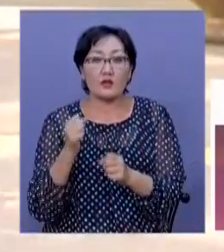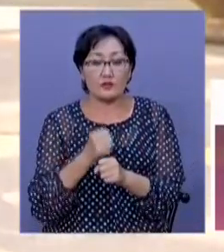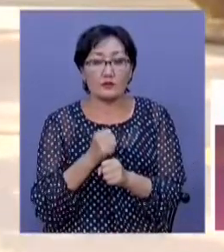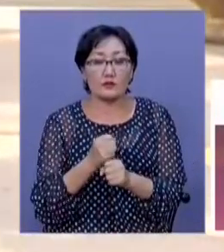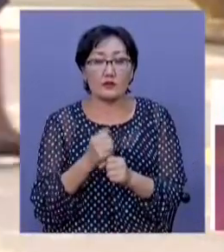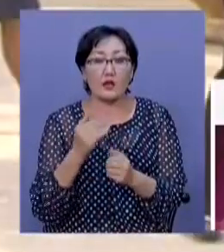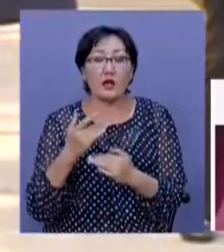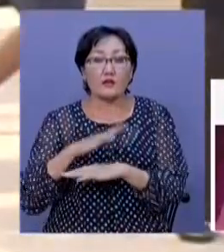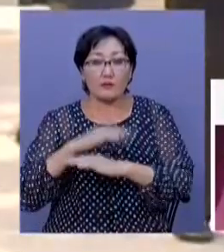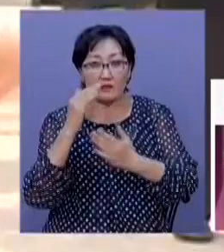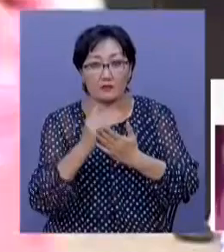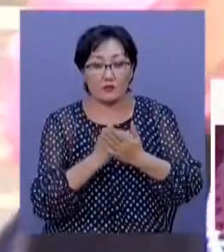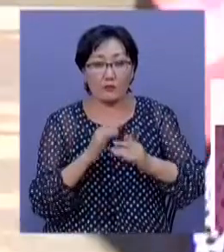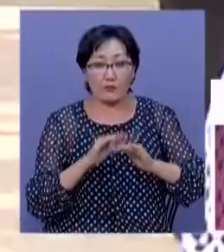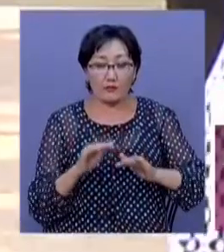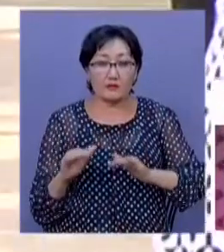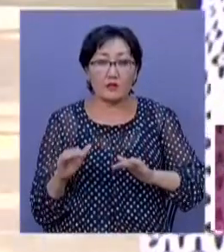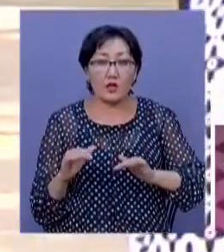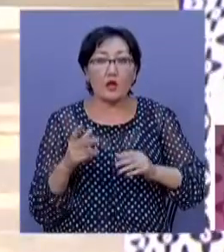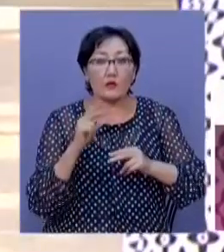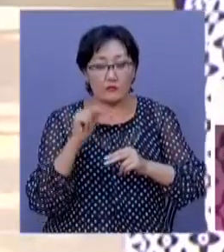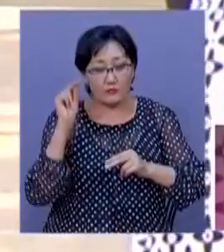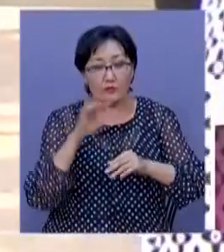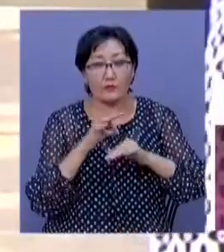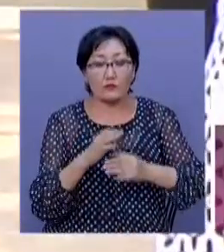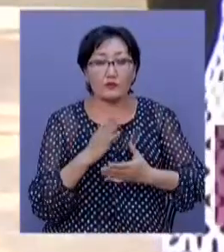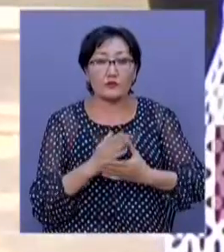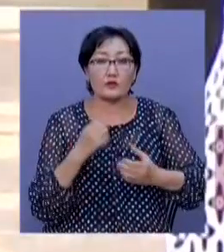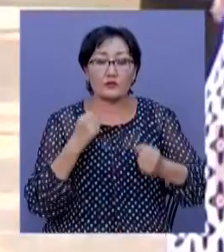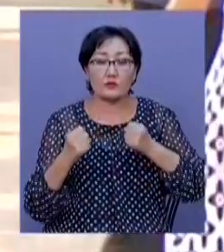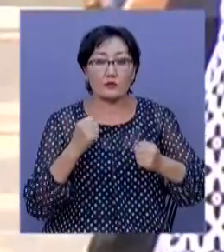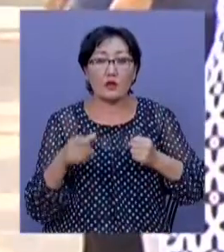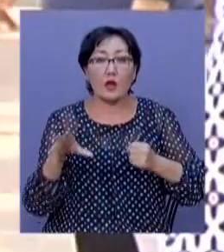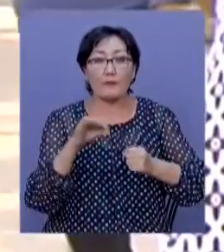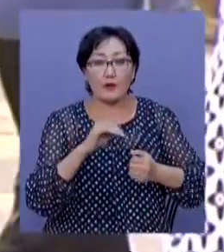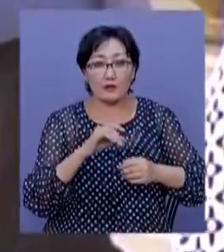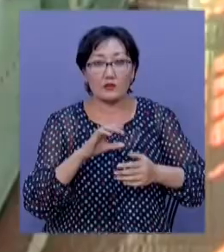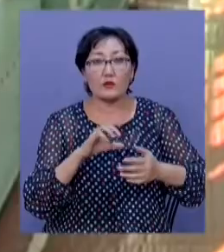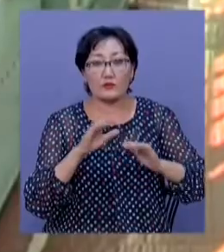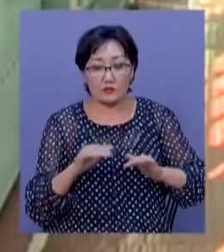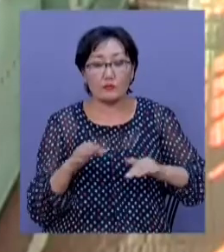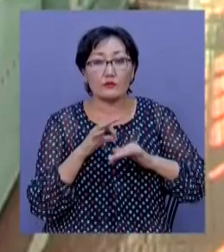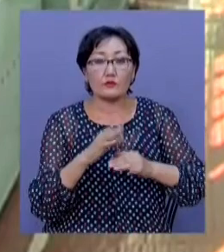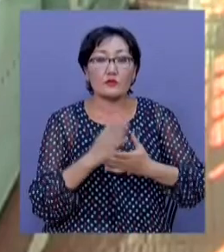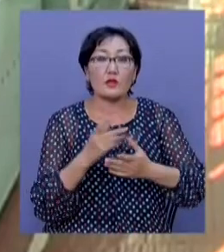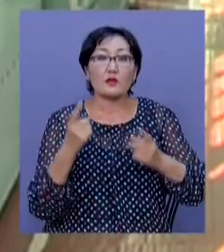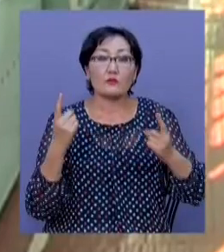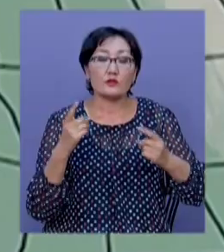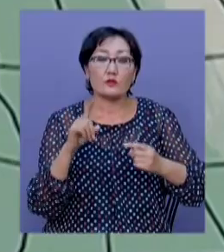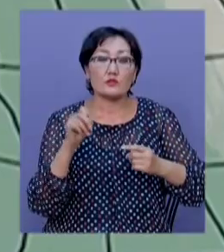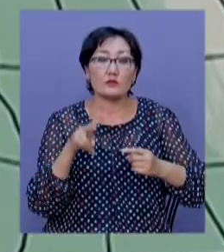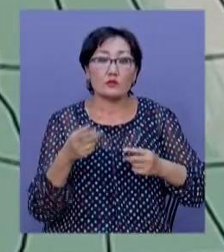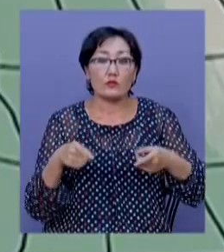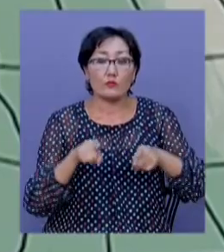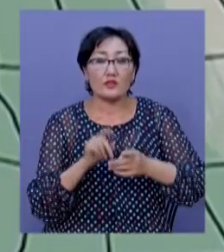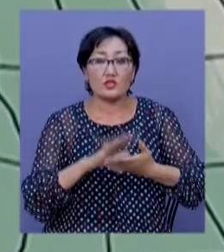сабақ кестесімен балаларымыз сабақ өтіп жатыр. Дене шынықтыру сабағы барлық сыныптарда жүргізіледі. Ал үлкен спортзалдың аты болмаса